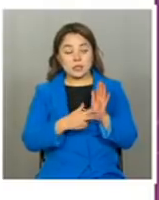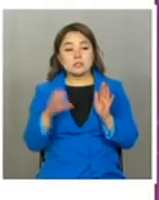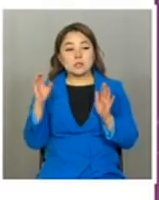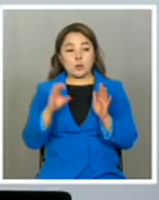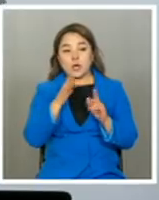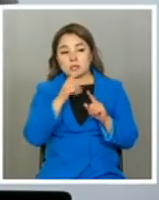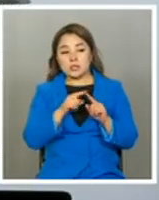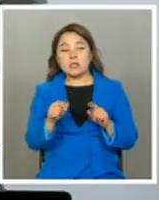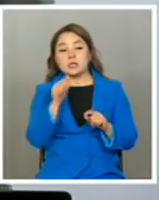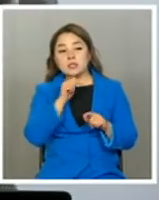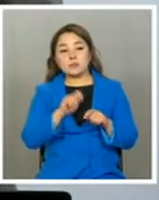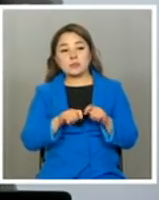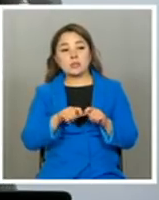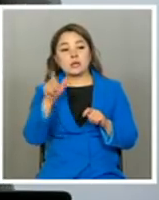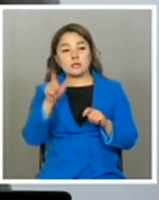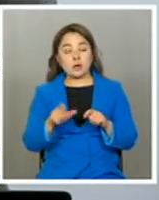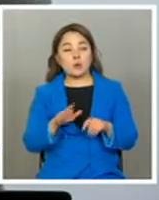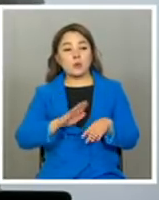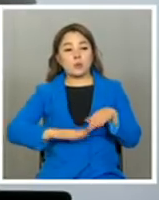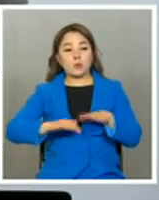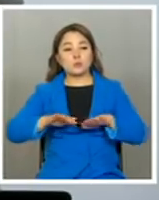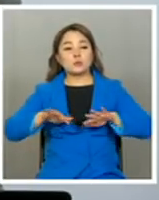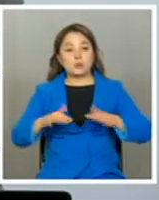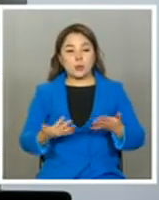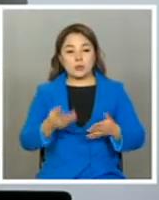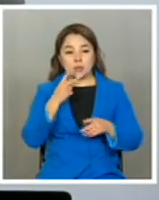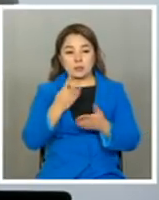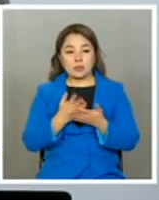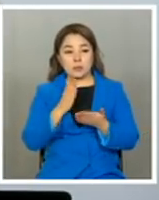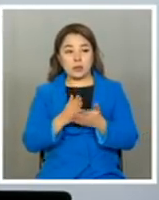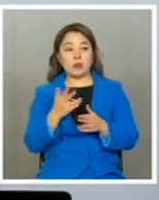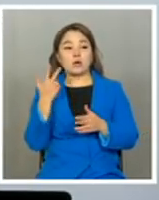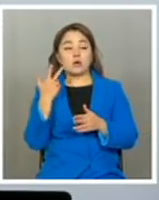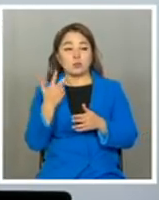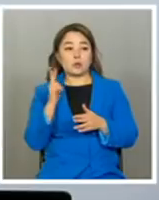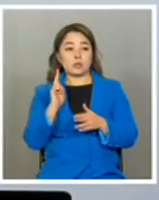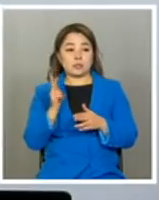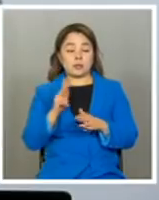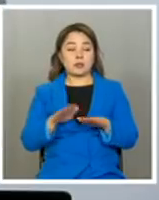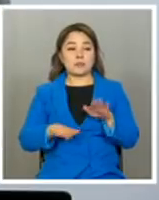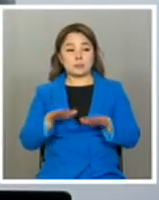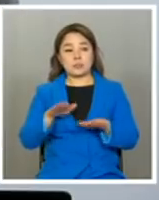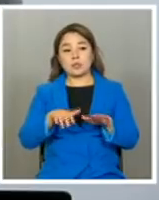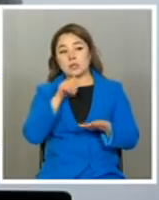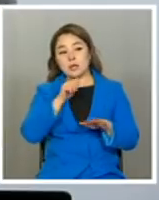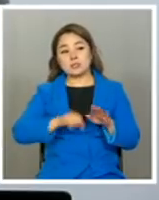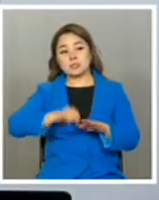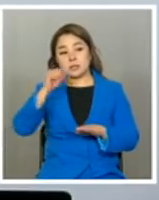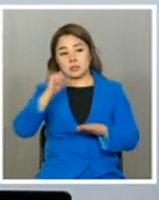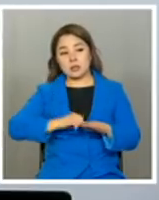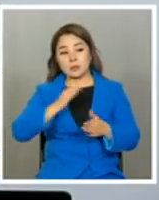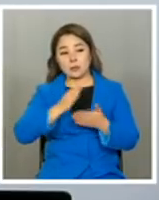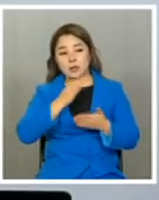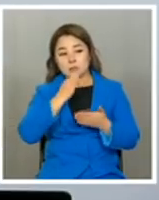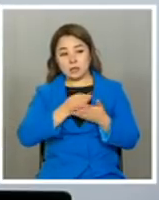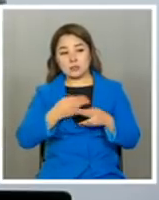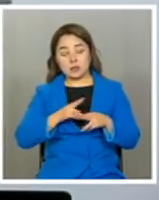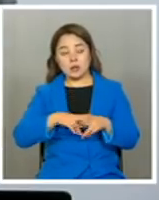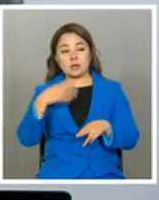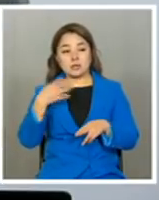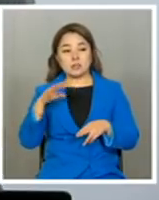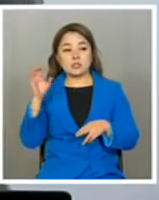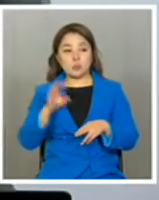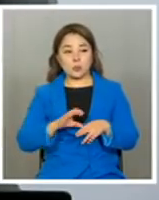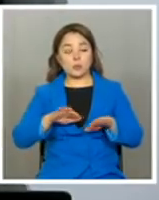ішінде сыналушының қолы қажи бастады. Ал 3 кг жүкті көтерген кезде сыналушы 40